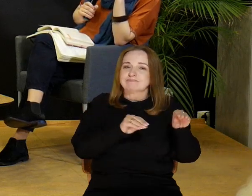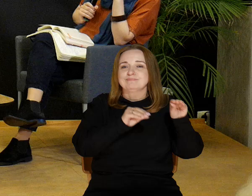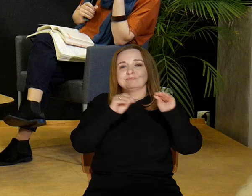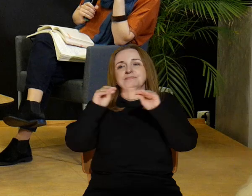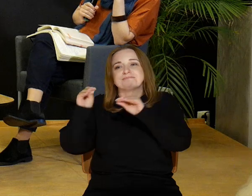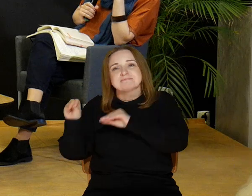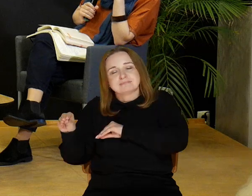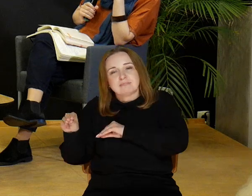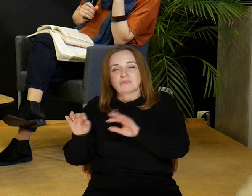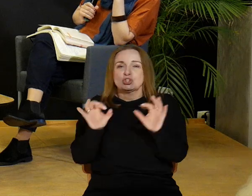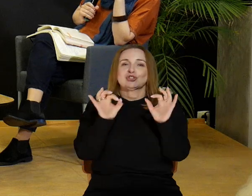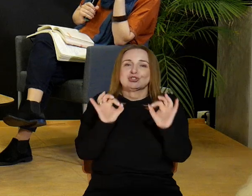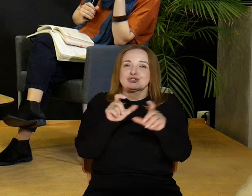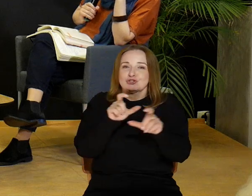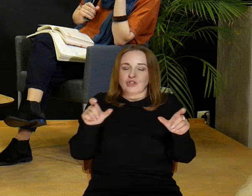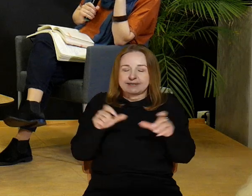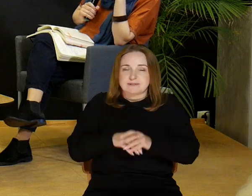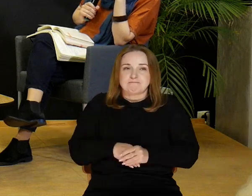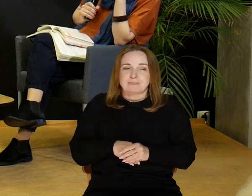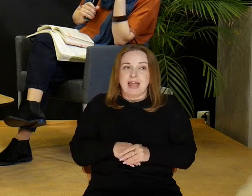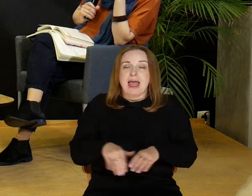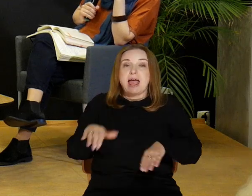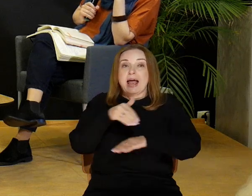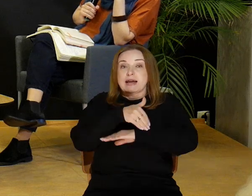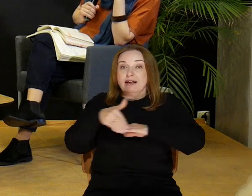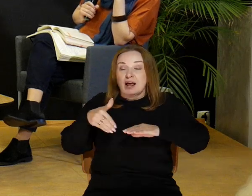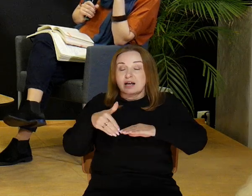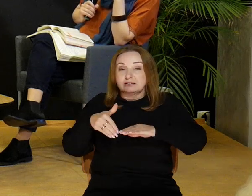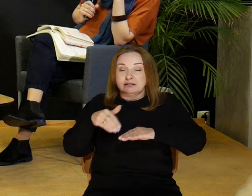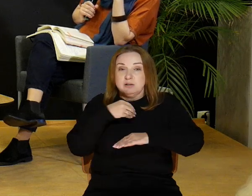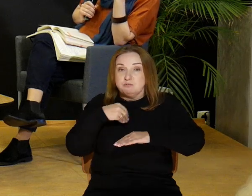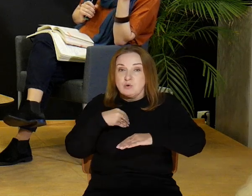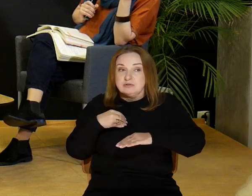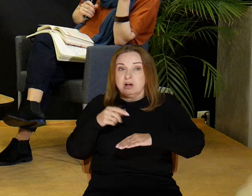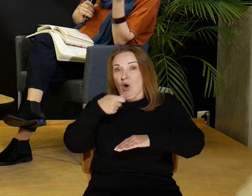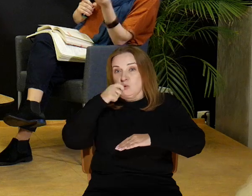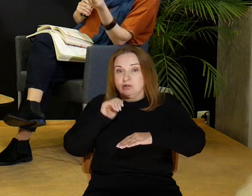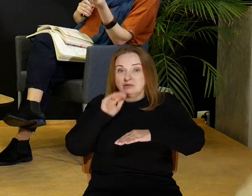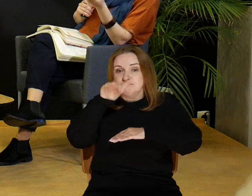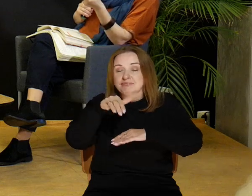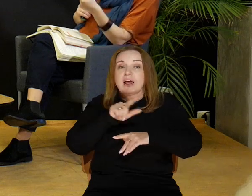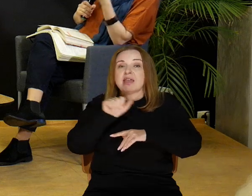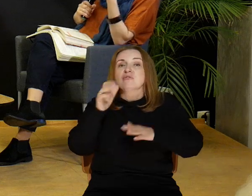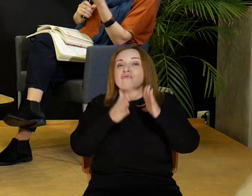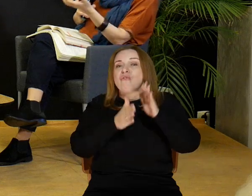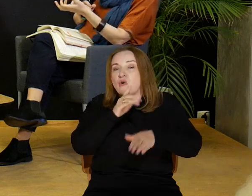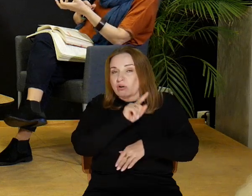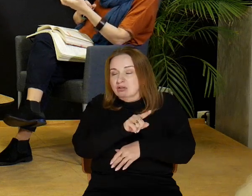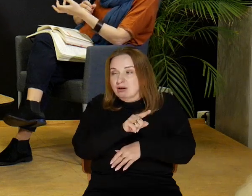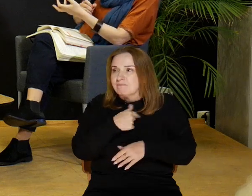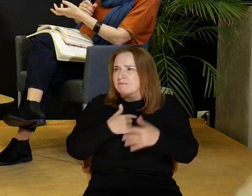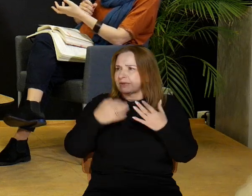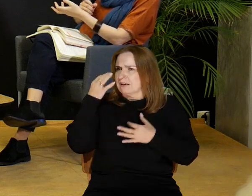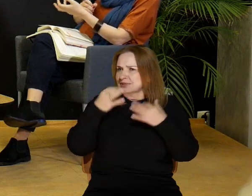kiedy za naszą granicą trwa wojna. I tak zastanawiam się w kontekście tych